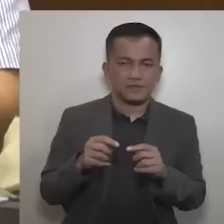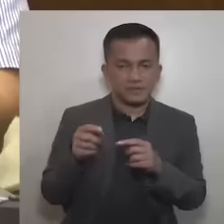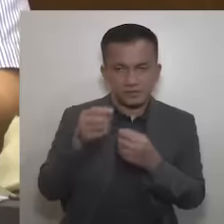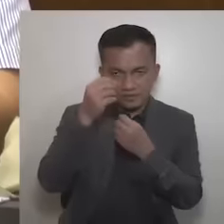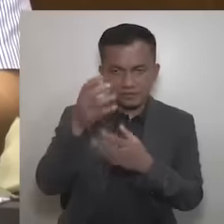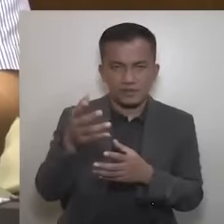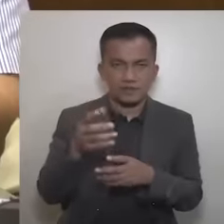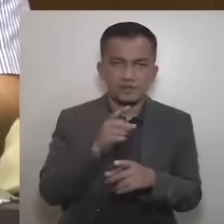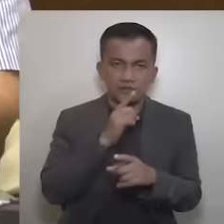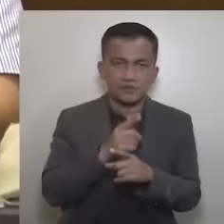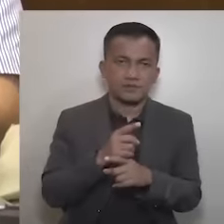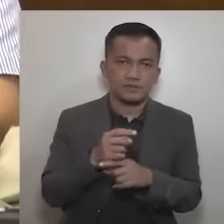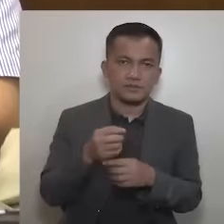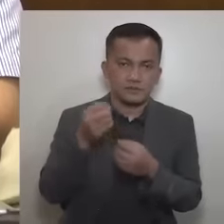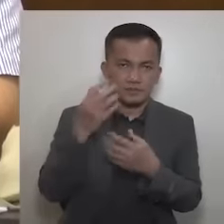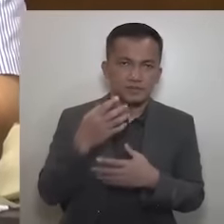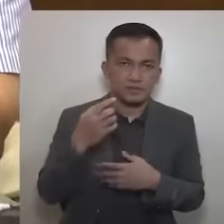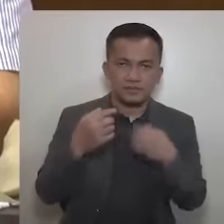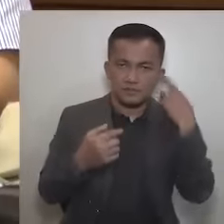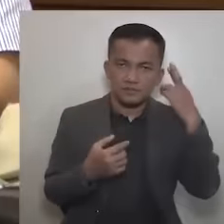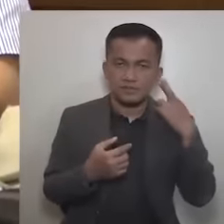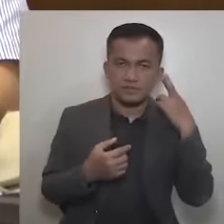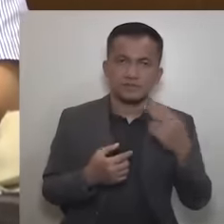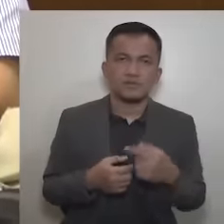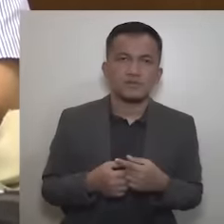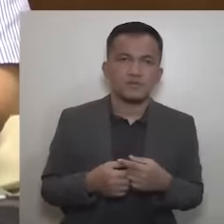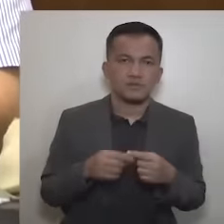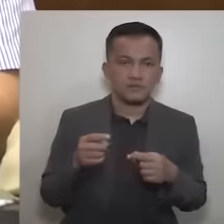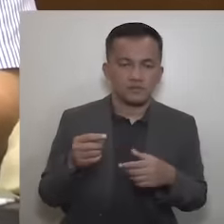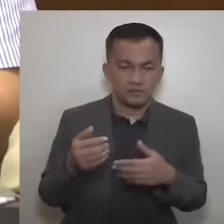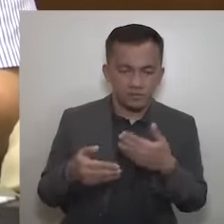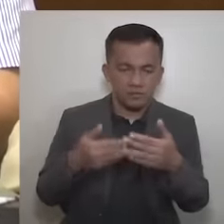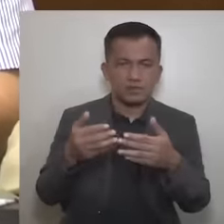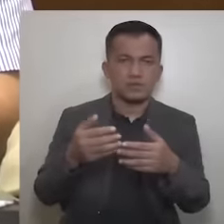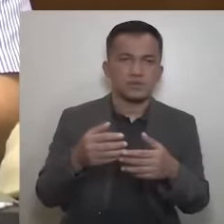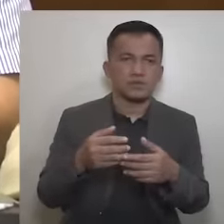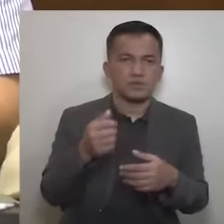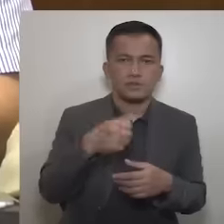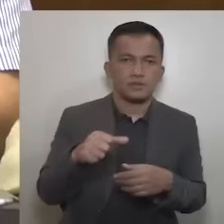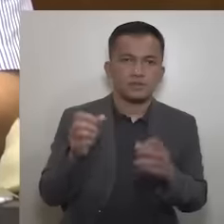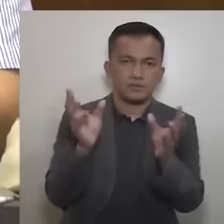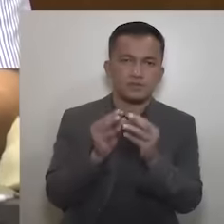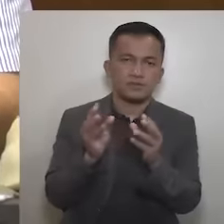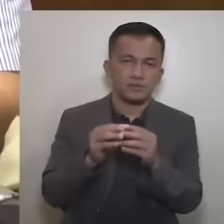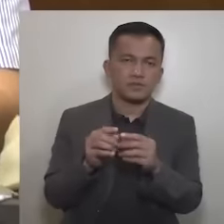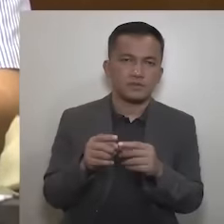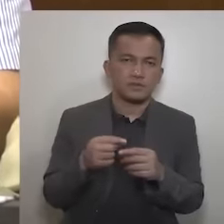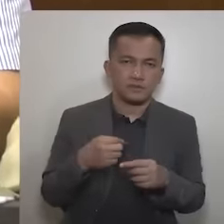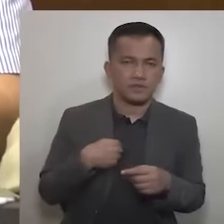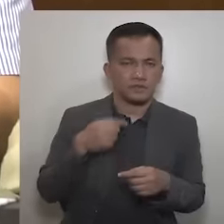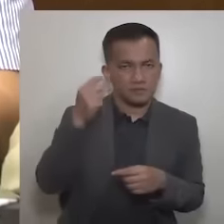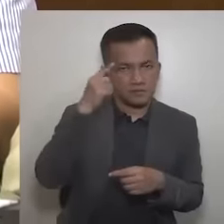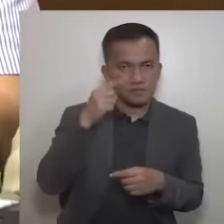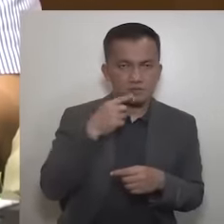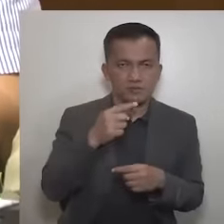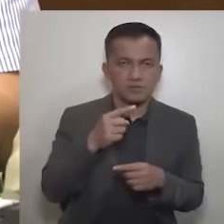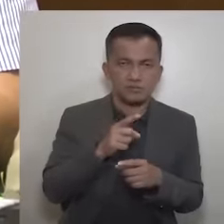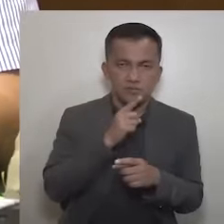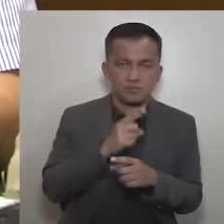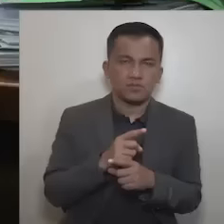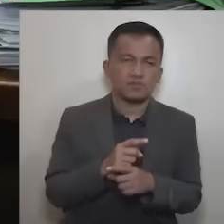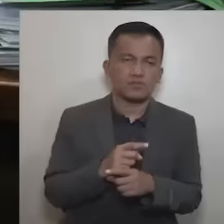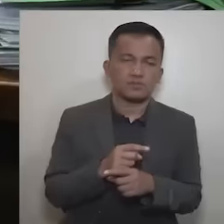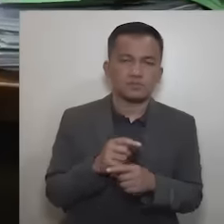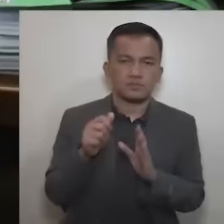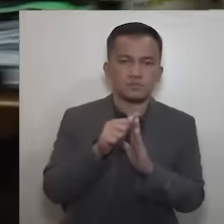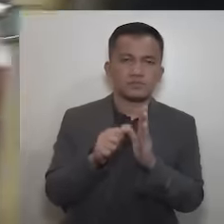relaying the fact na yun yung sinabi na reason kung mag-proceed nga to any forum, and I think it will be shown